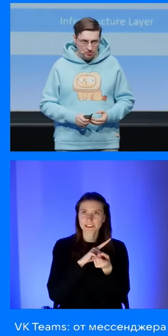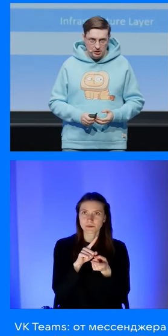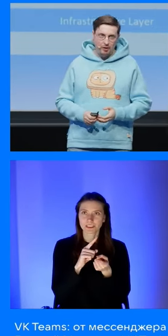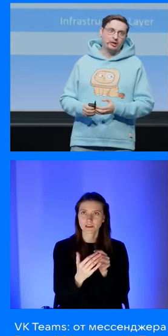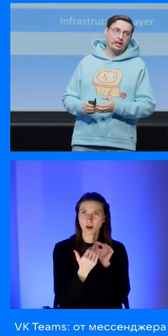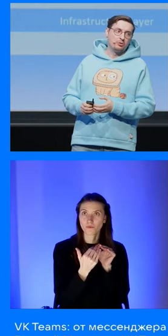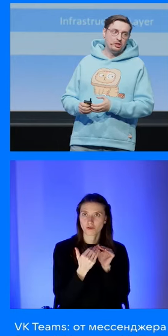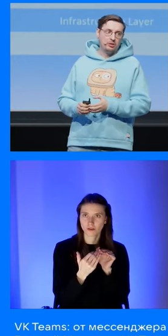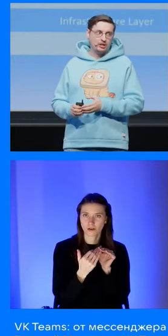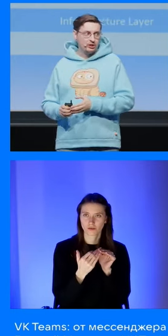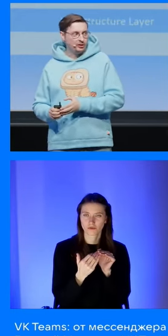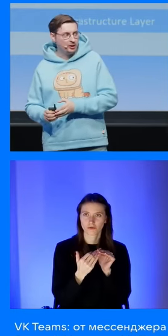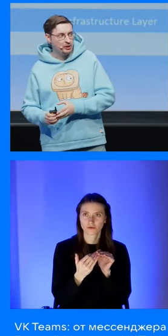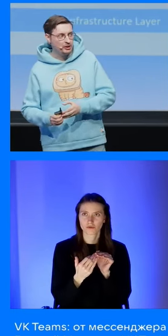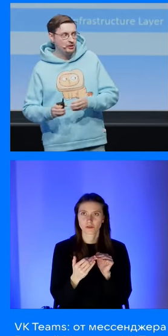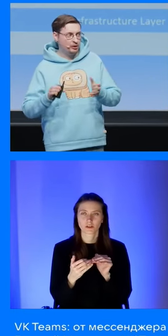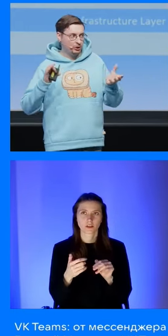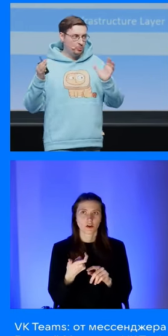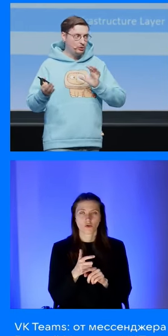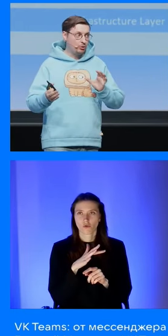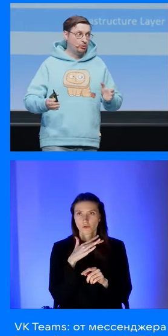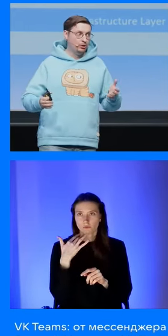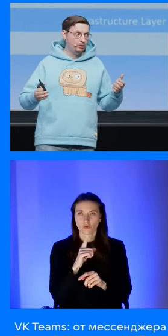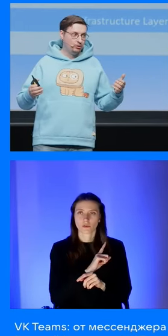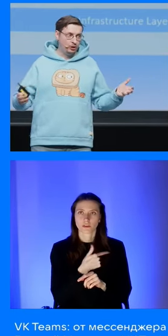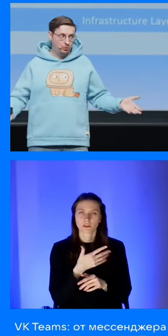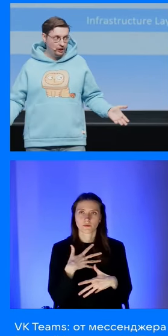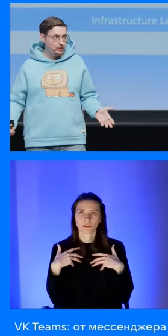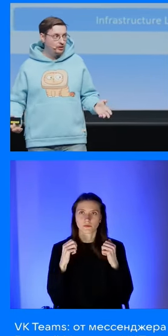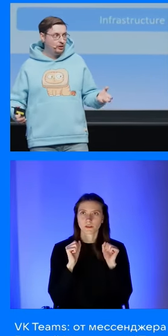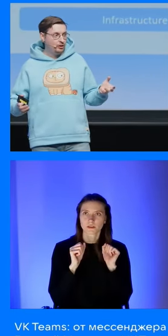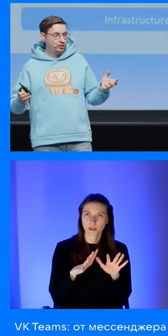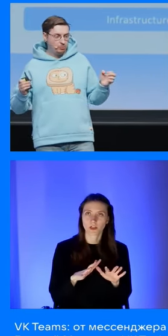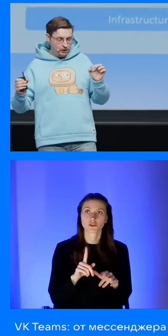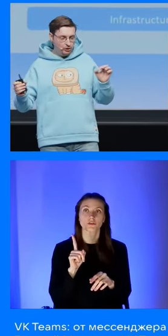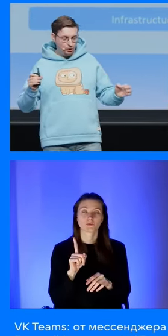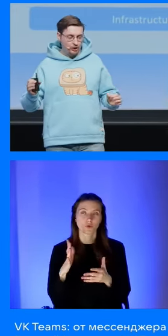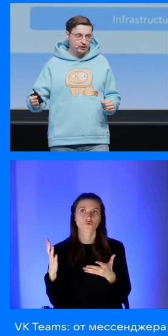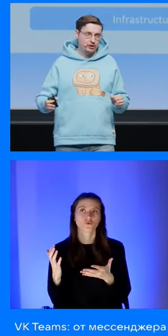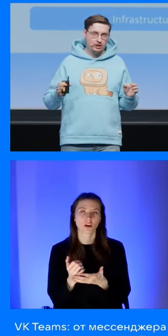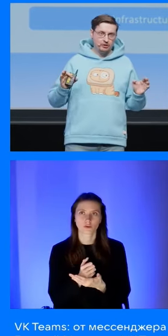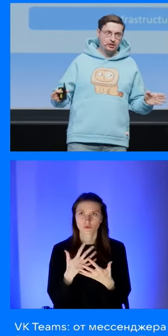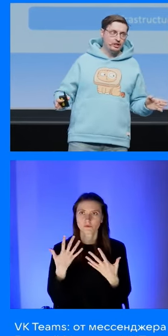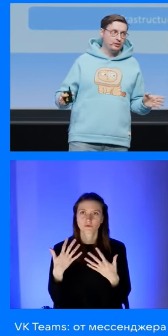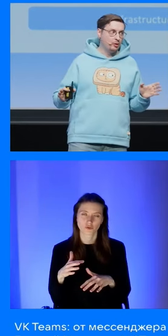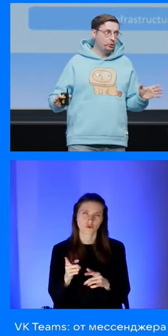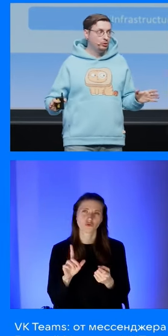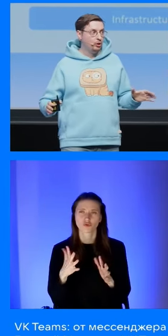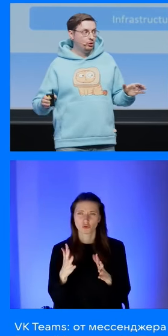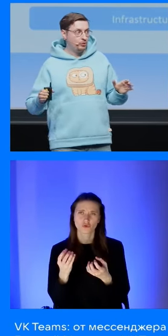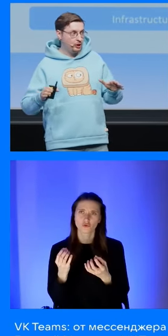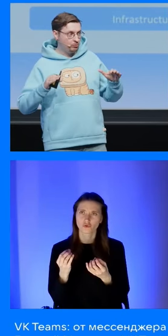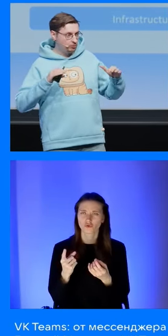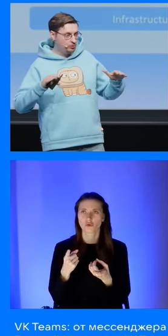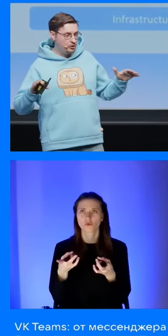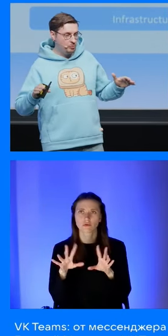Достаточно неимоверное количество усилий было затрачено, как мне кажется, на вот эту перестройку, но она удалась. Какие-то еще шероховатости, конечно, остались, они всегда будут,